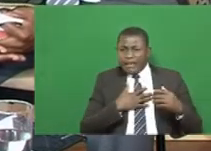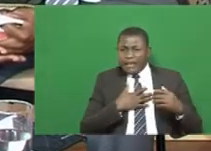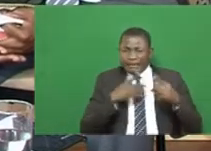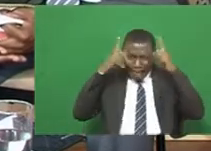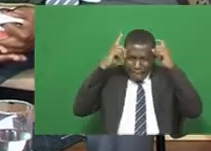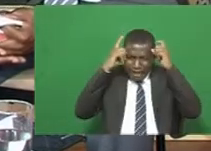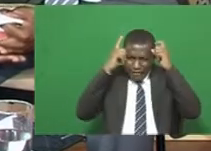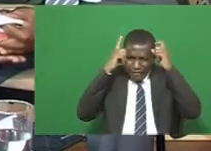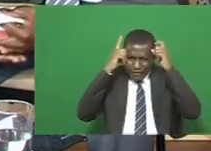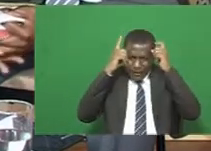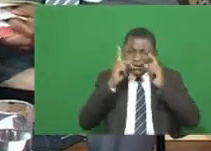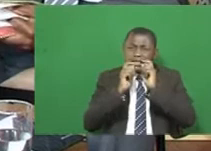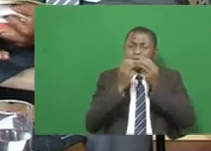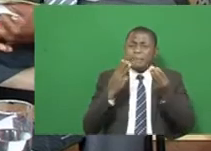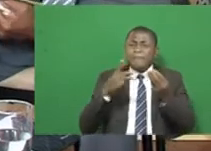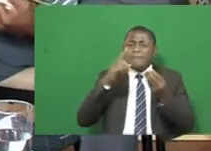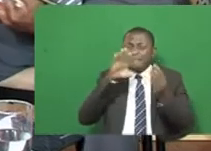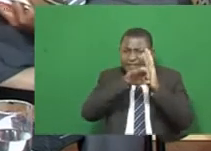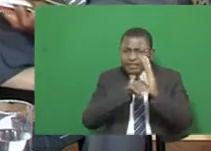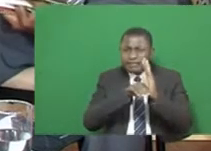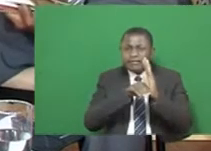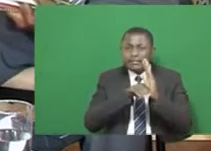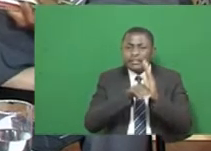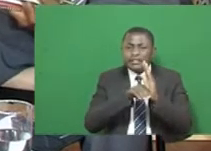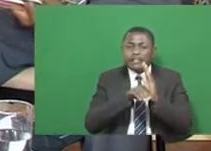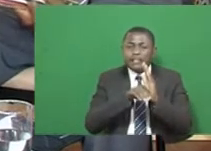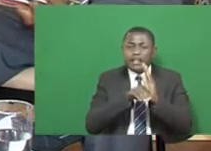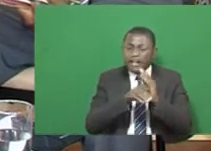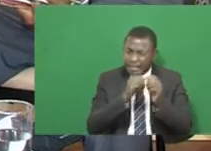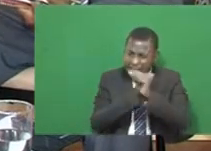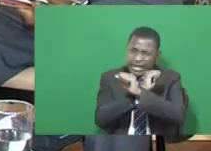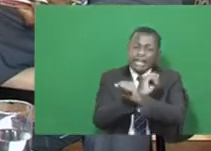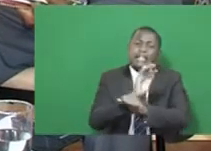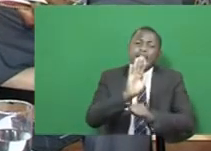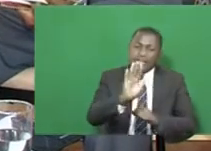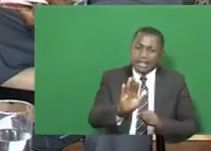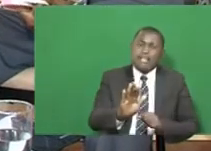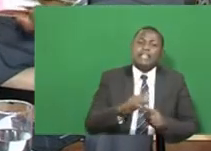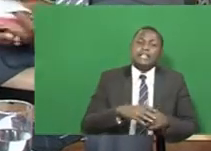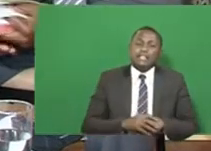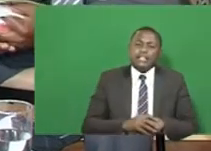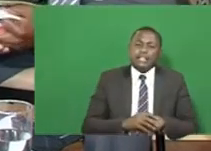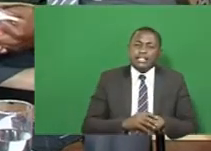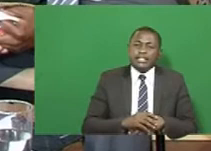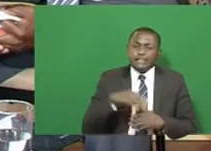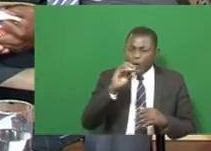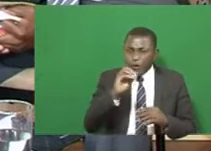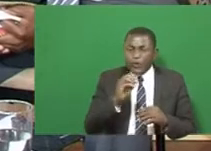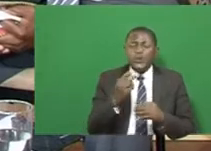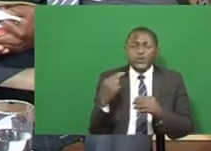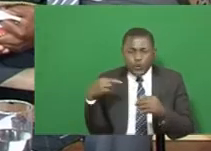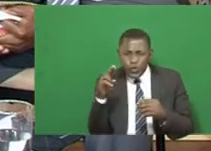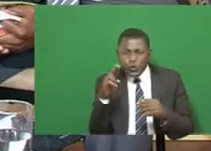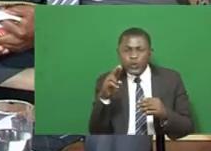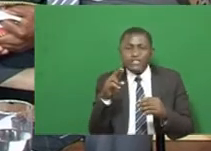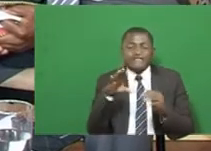futi kumavesi tripanjozi. Yeah, but mavesi acho uone kuti. Ndiva nani vanu nyanya kushandisiru kwa mavesi iwe.